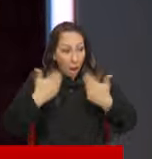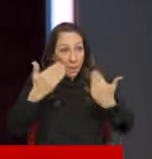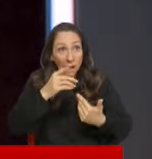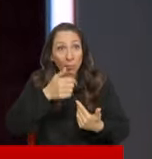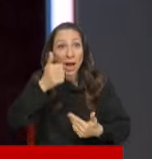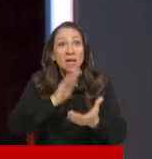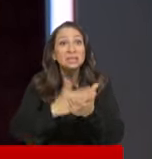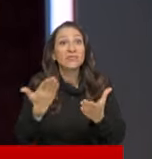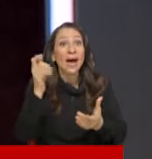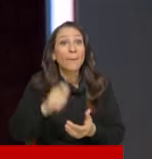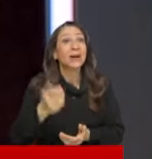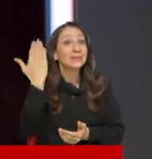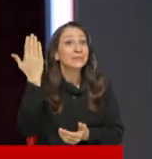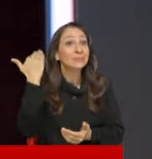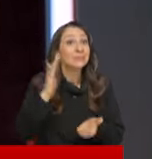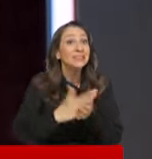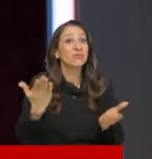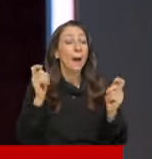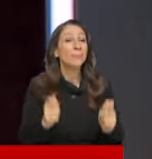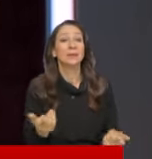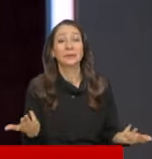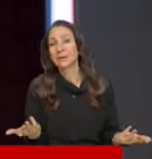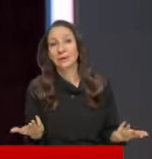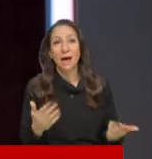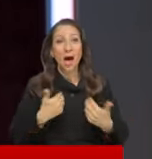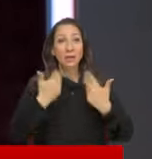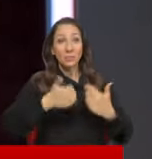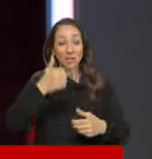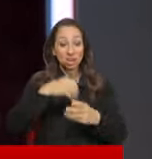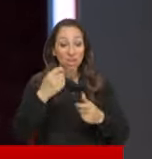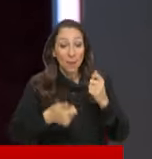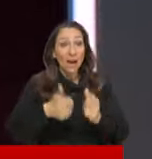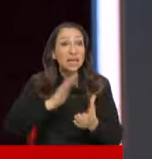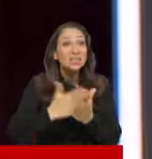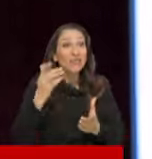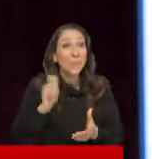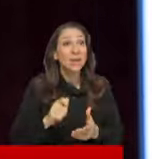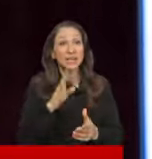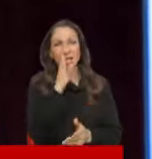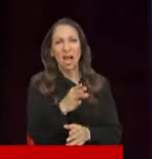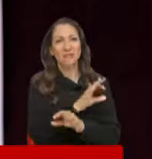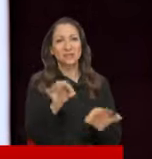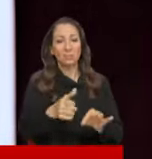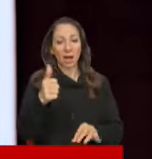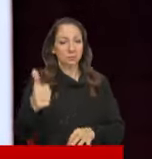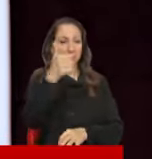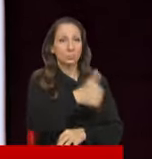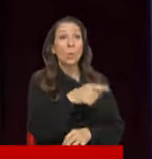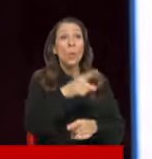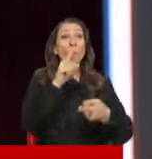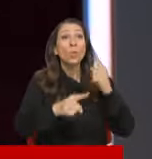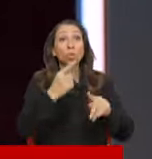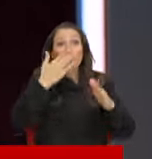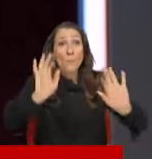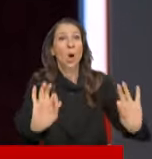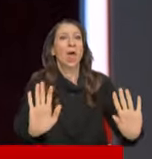istifa ederdi İlker Bey istifa ederdi adalet bakanı İçişleri Bakanı istifa ederdi tarafsız bakanlar gelirlerdi bu siyasetin